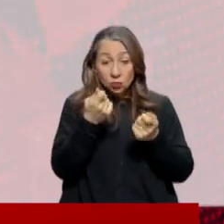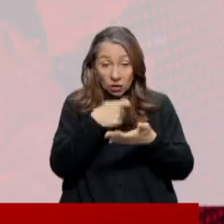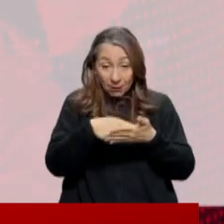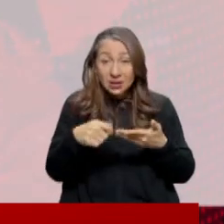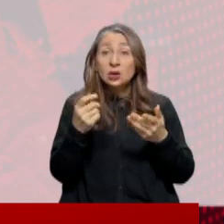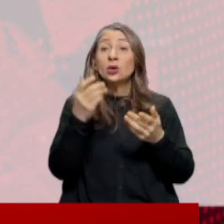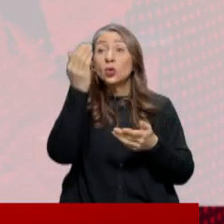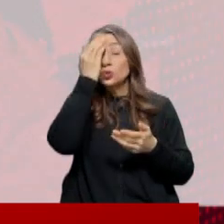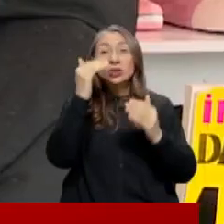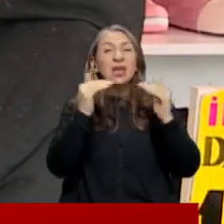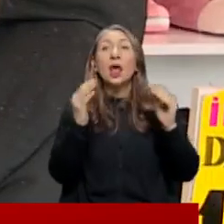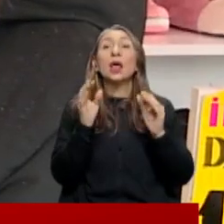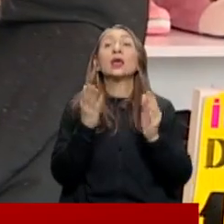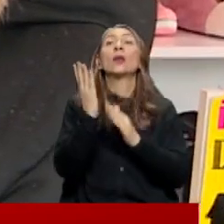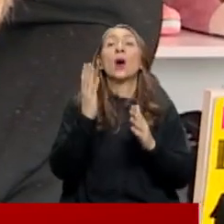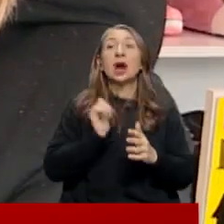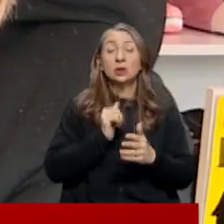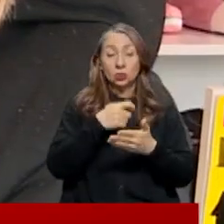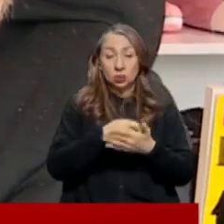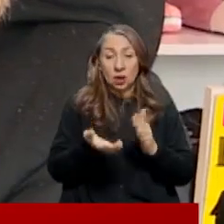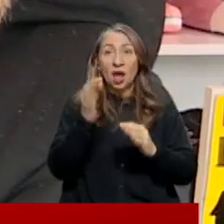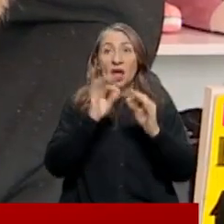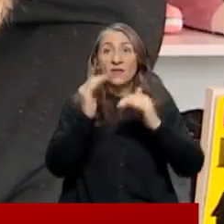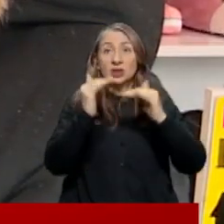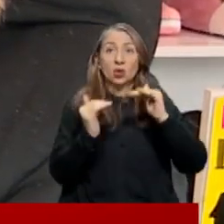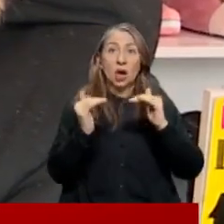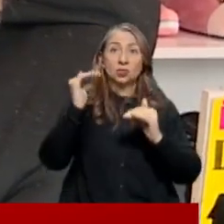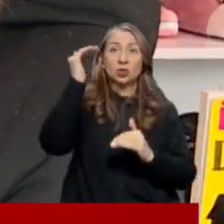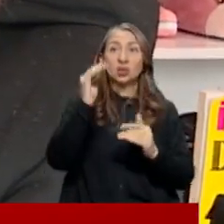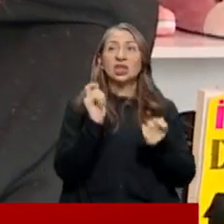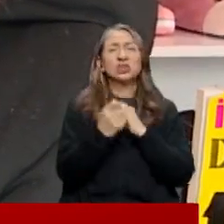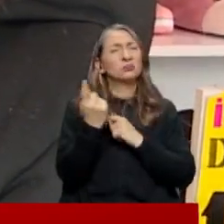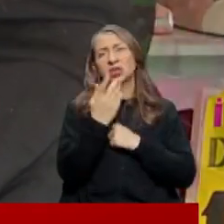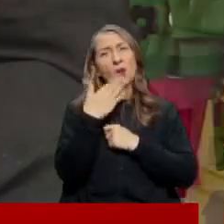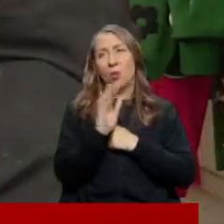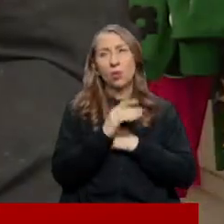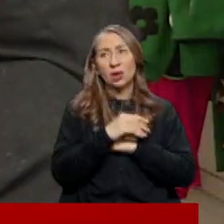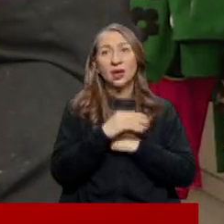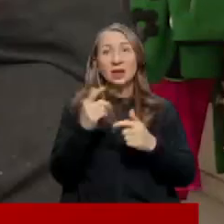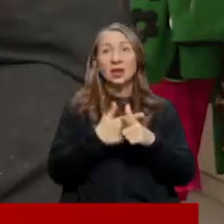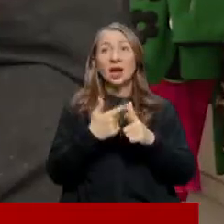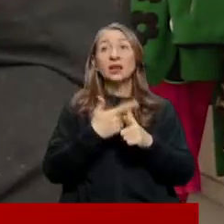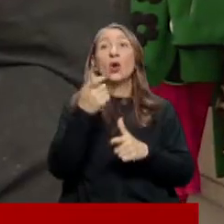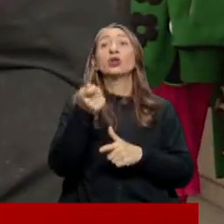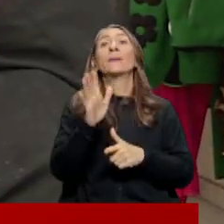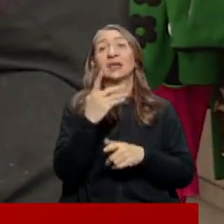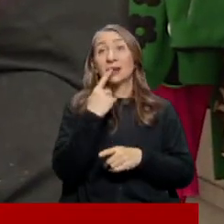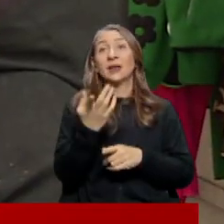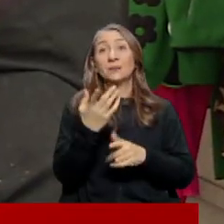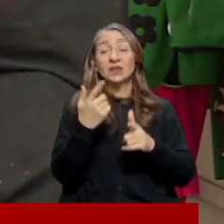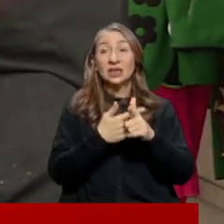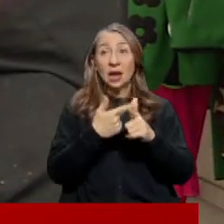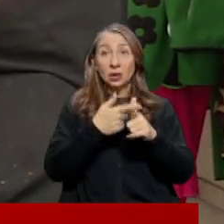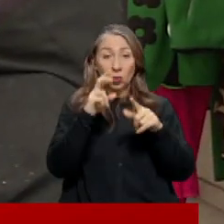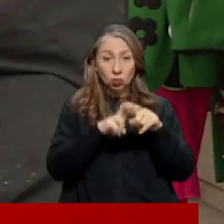yoksulluk sınırını yakalayamıyor. Asgari ücret arttıkça enflasyon da artıyor. Yani değişen bir şey olmuyor. Daha kirayı bile ödemedik diyebilirim.